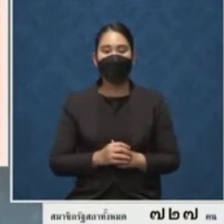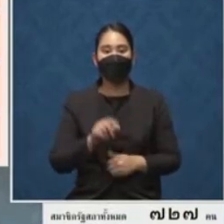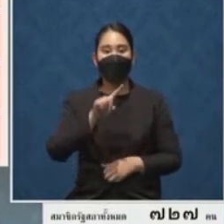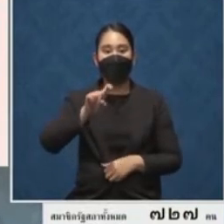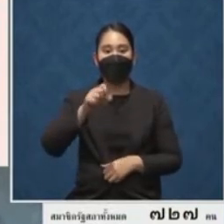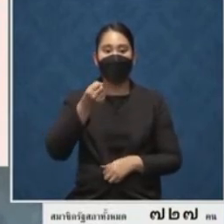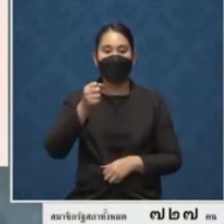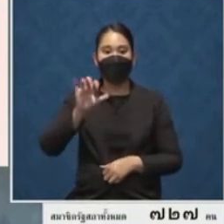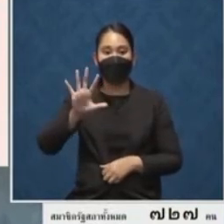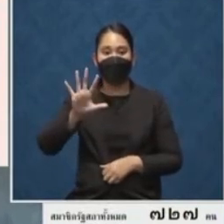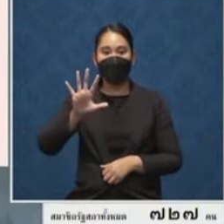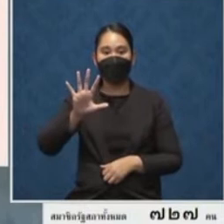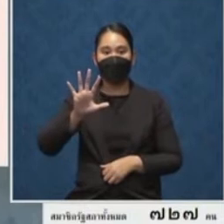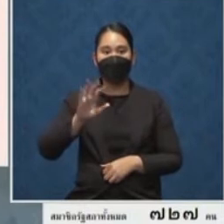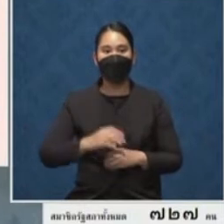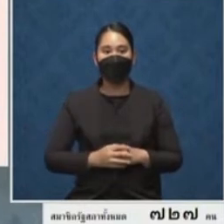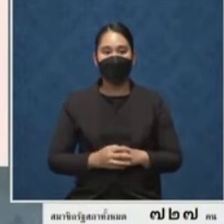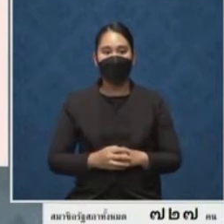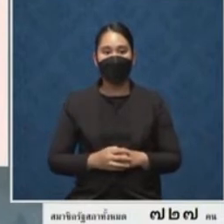ายชลน่านสีแก้ว